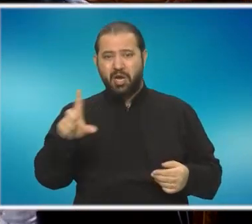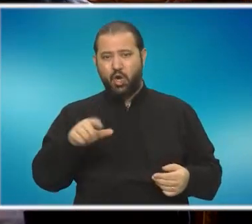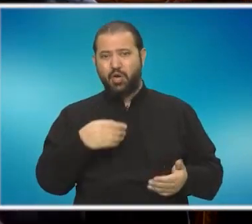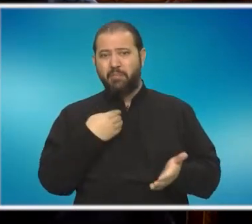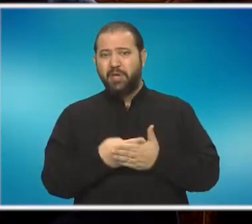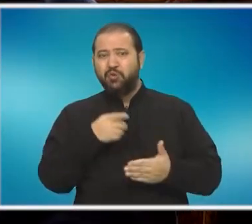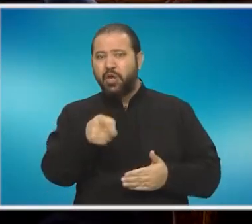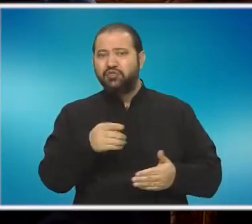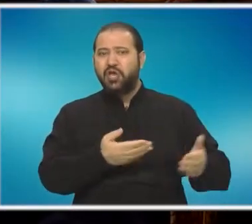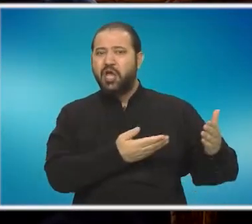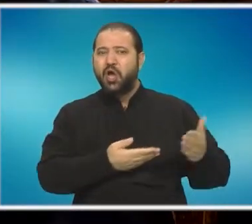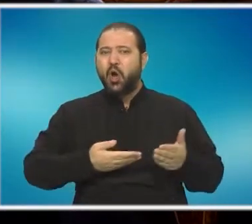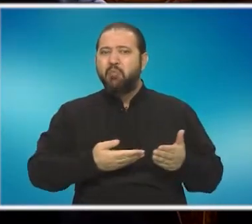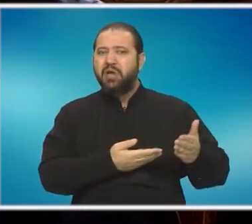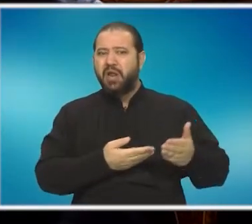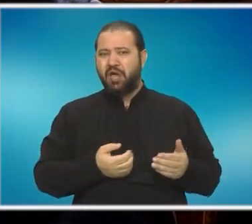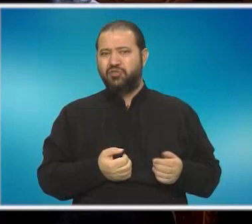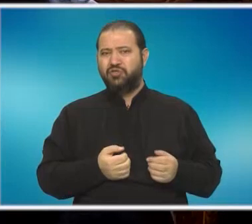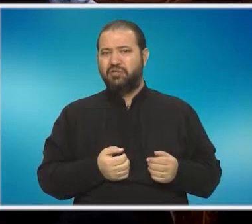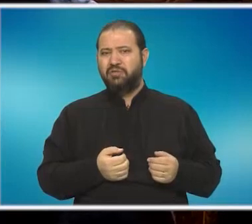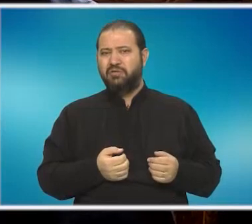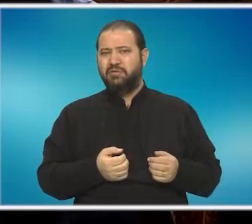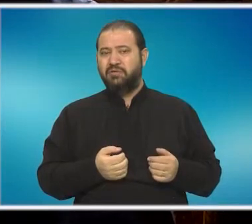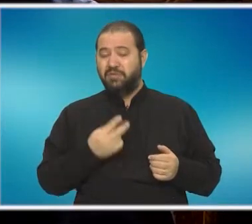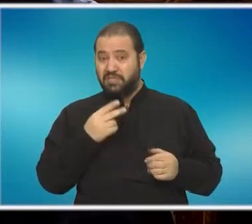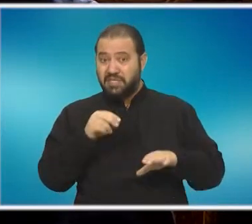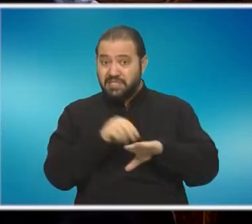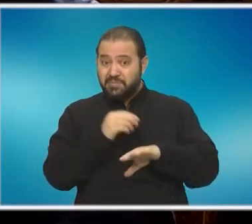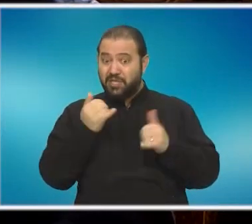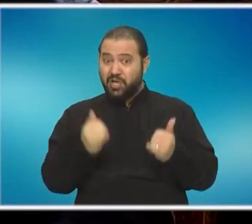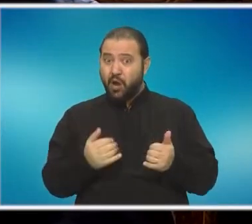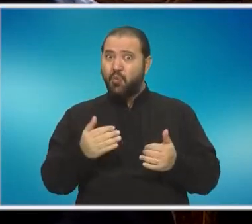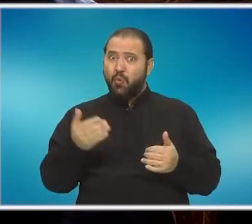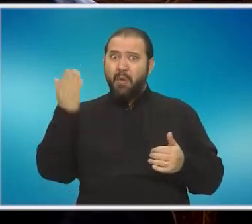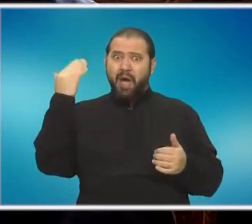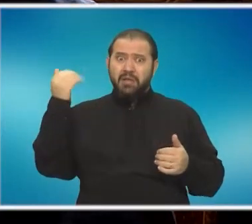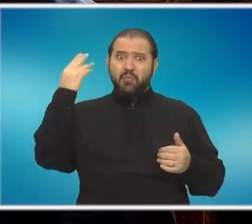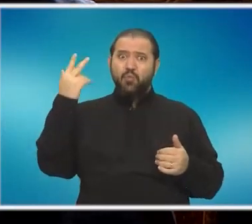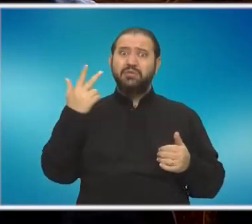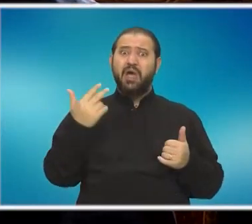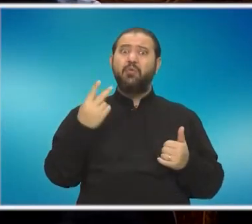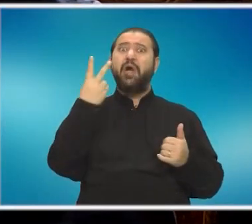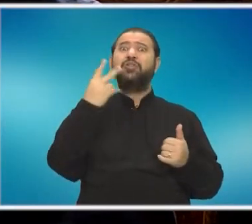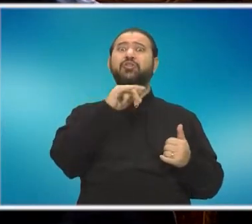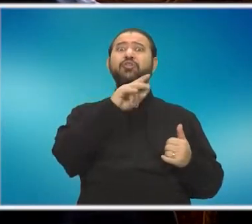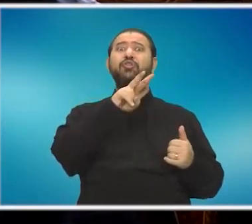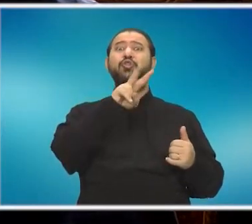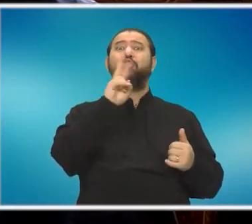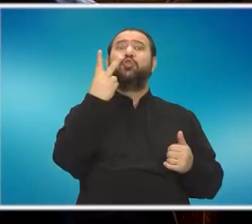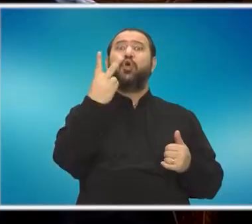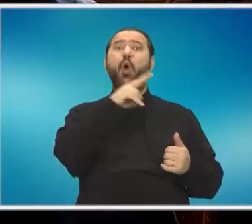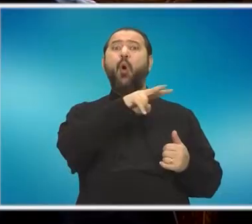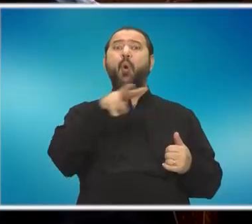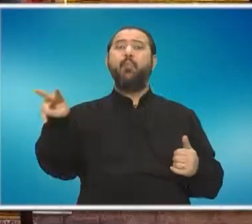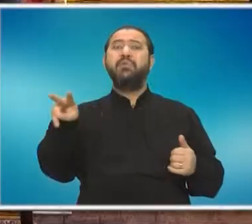cumplită, se resimte și peste 2000 de ani. Drama omului căzut și efectele